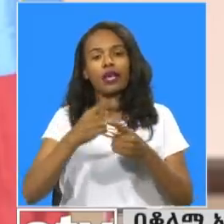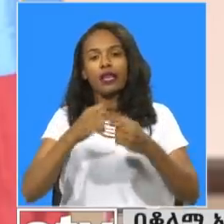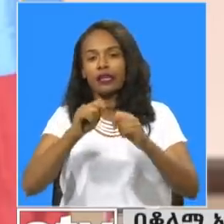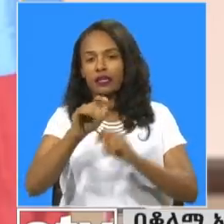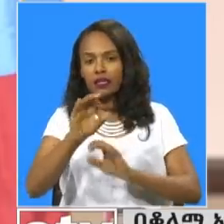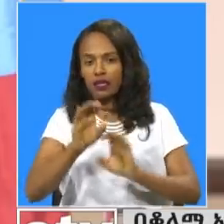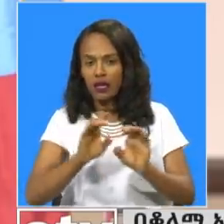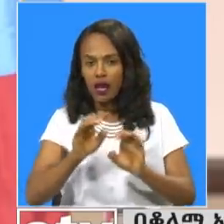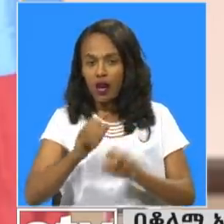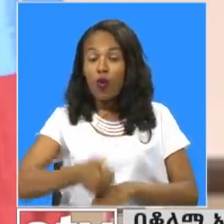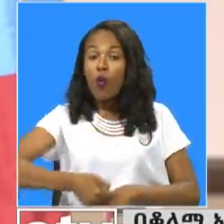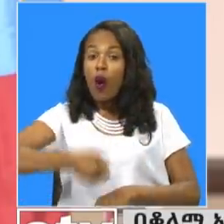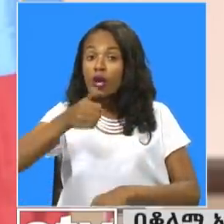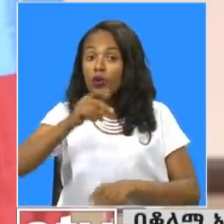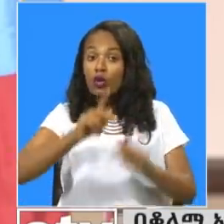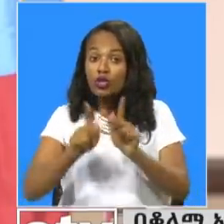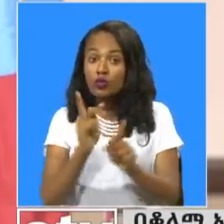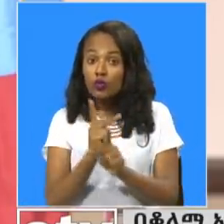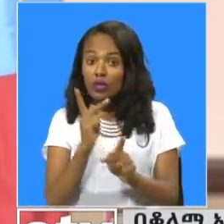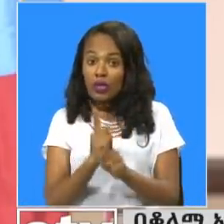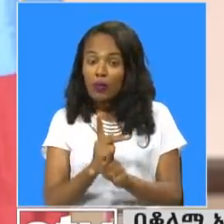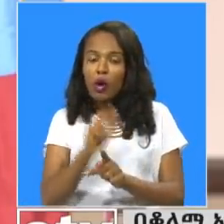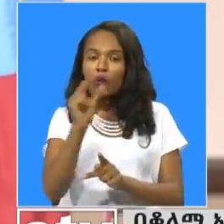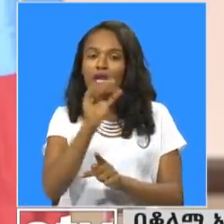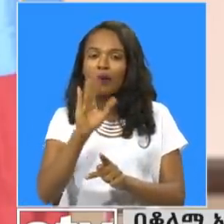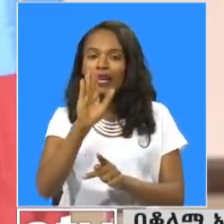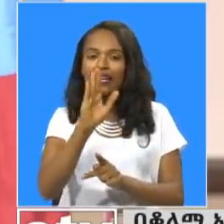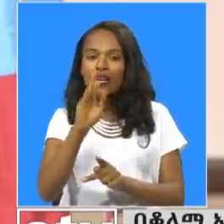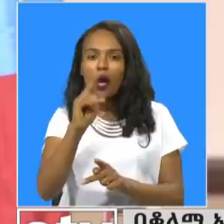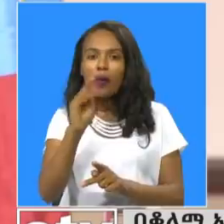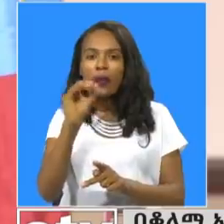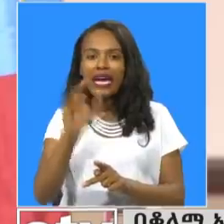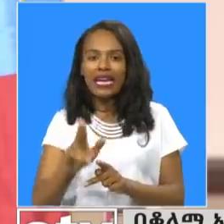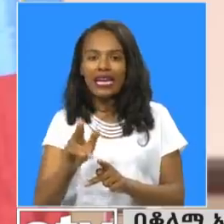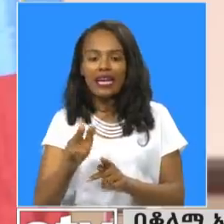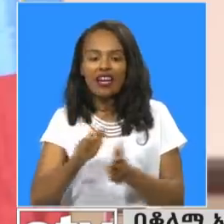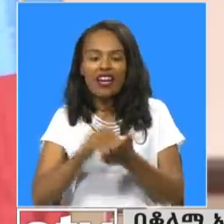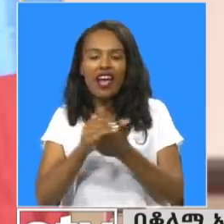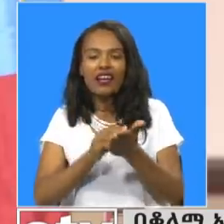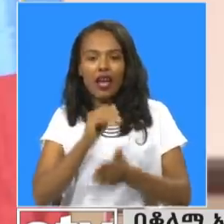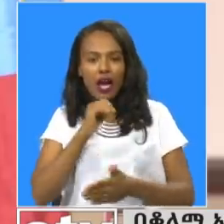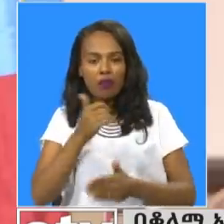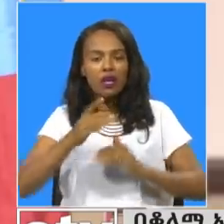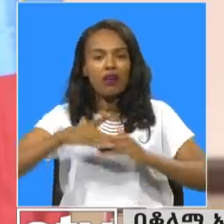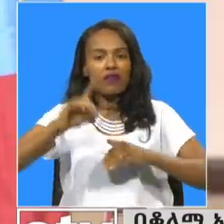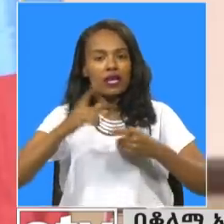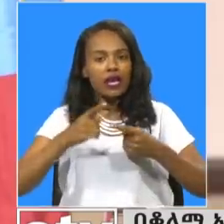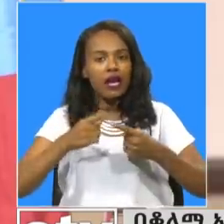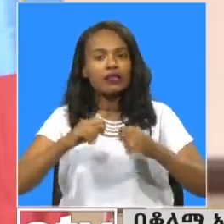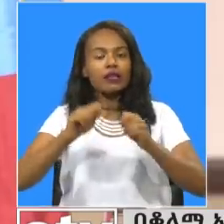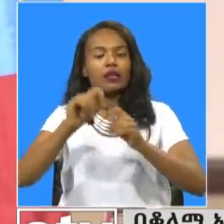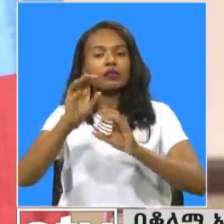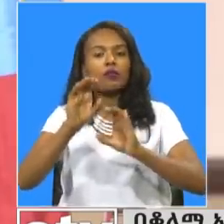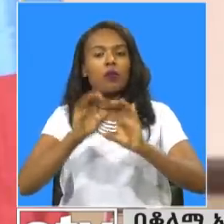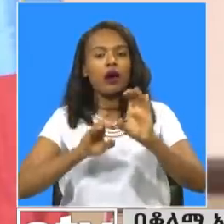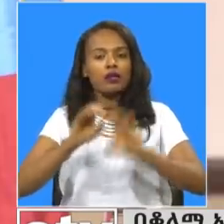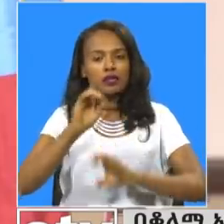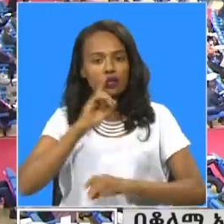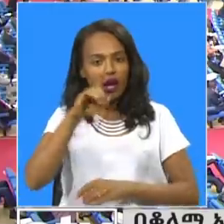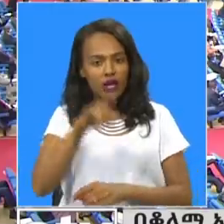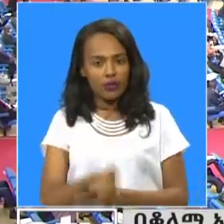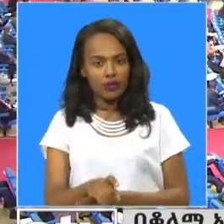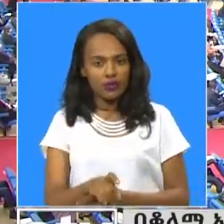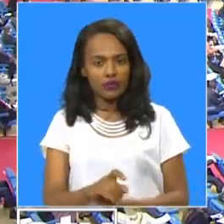ይደረጋል ዋናው ከህዝቡ የሚጠበቀው የበልግና የመህር ምርት እንዳይስተጓጎል ከፍተኛ ጥረት ማድረግ